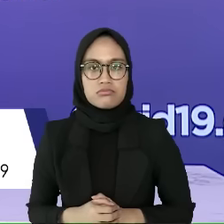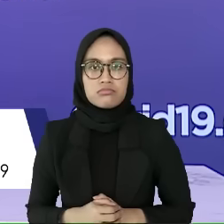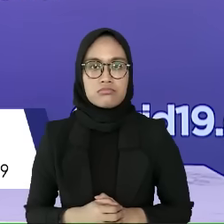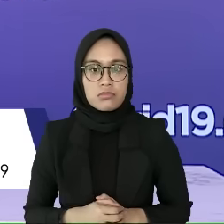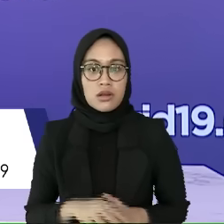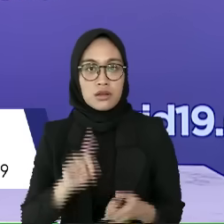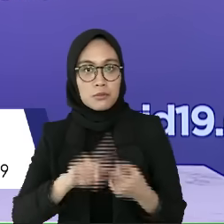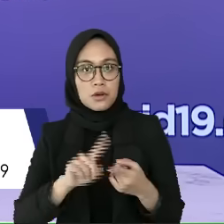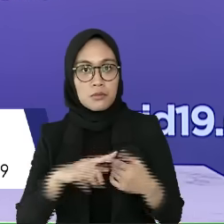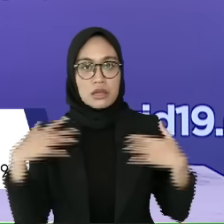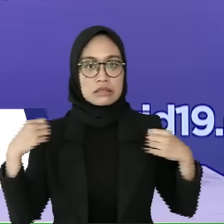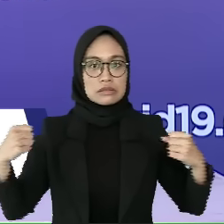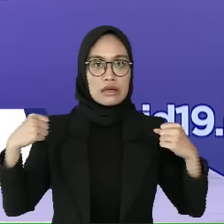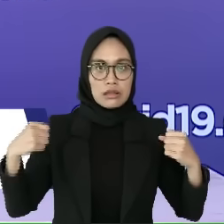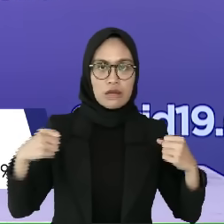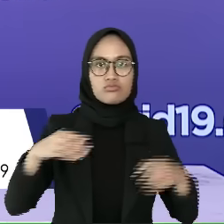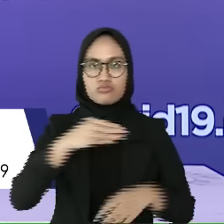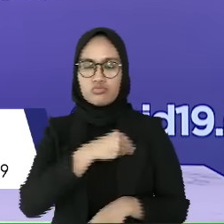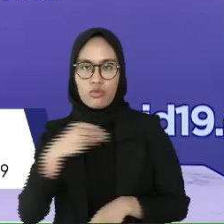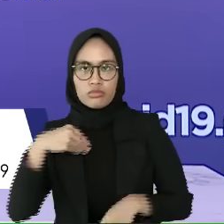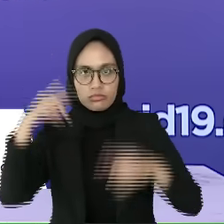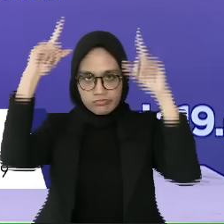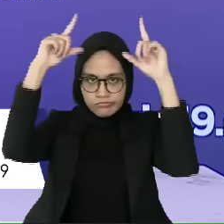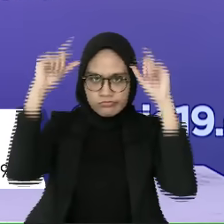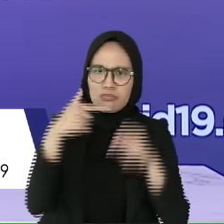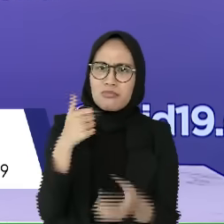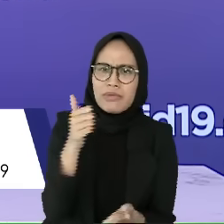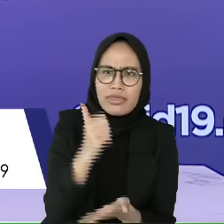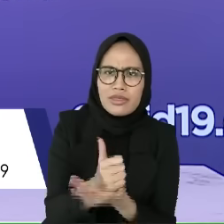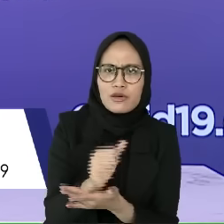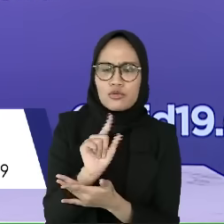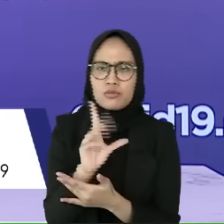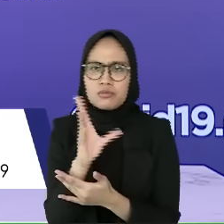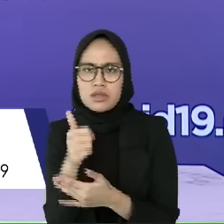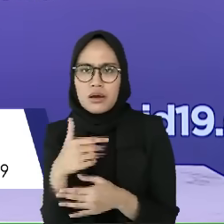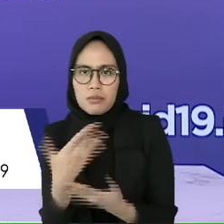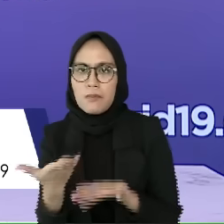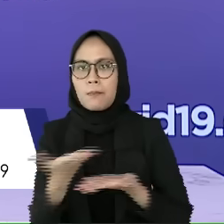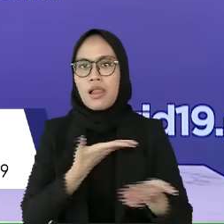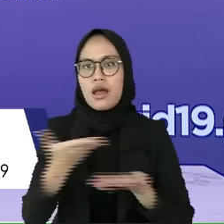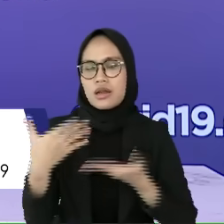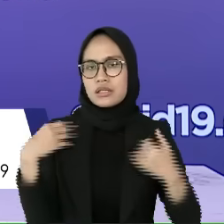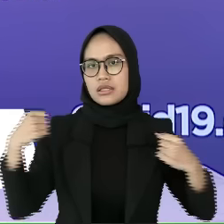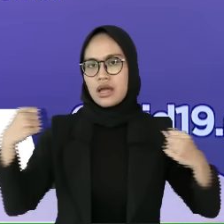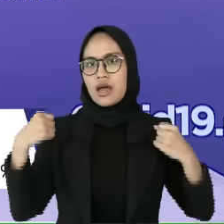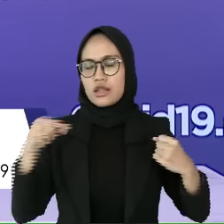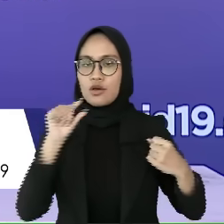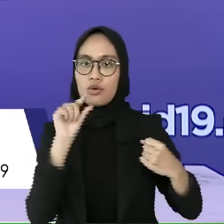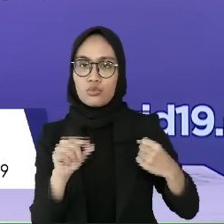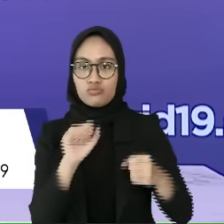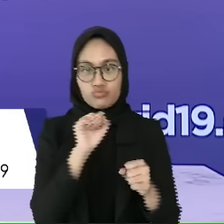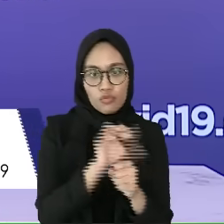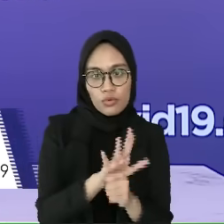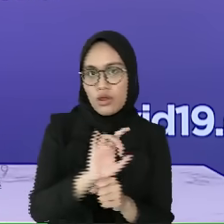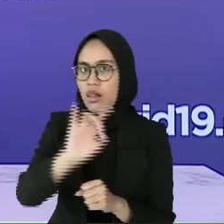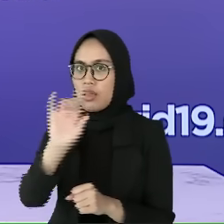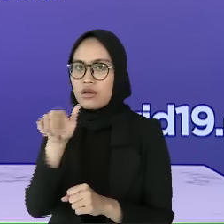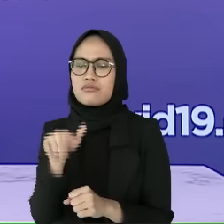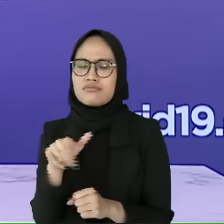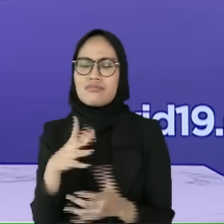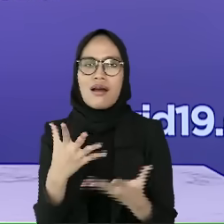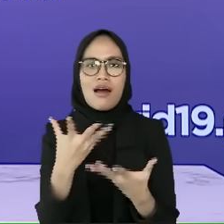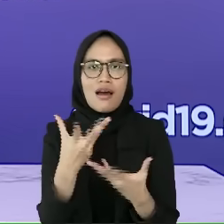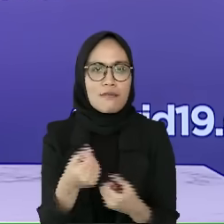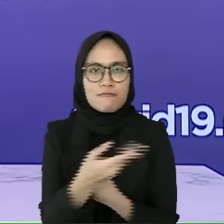dibutuhkan untuk melakukan penanganan COVID-19 di Indonesia. Saya berharap seluruh pihak